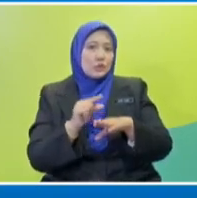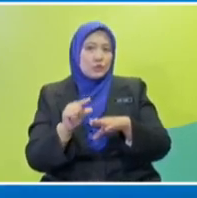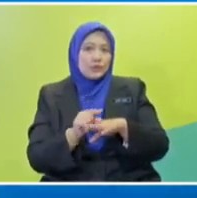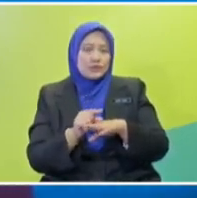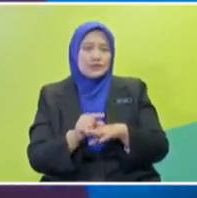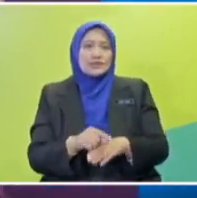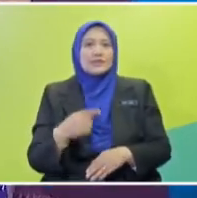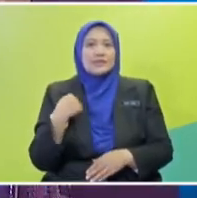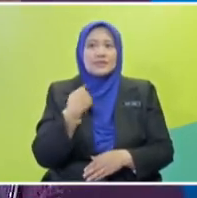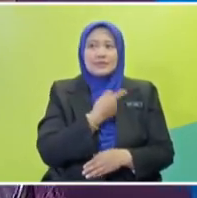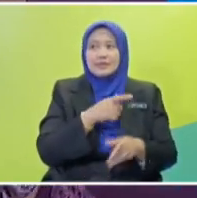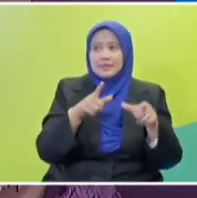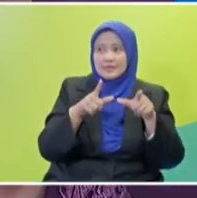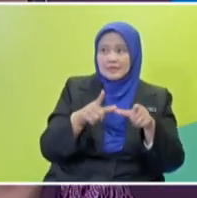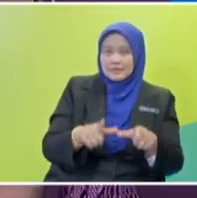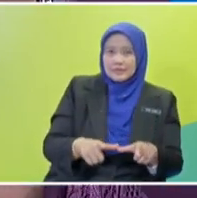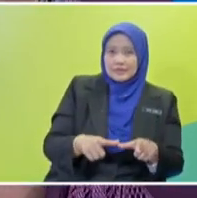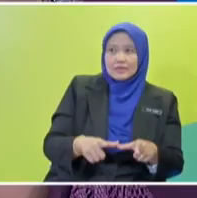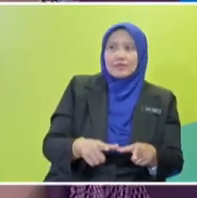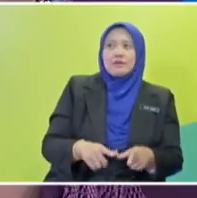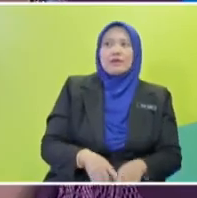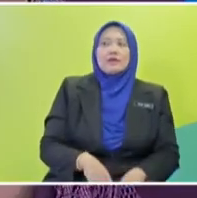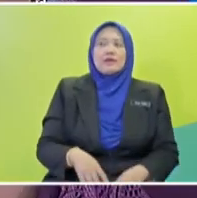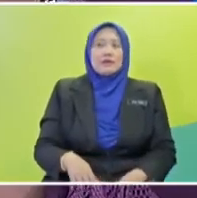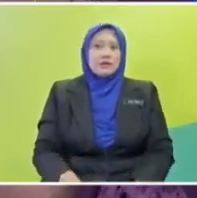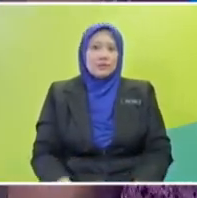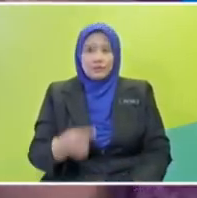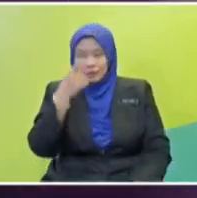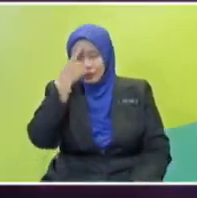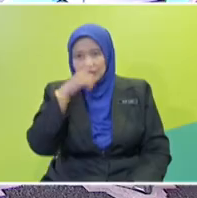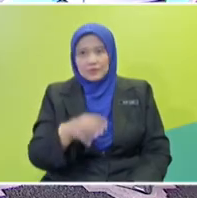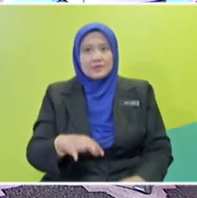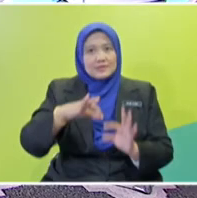di dalamnya bagaimana kita menyangkut tersebut